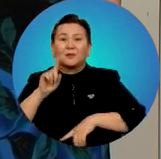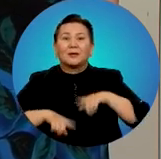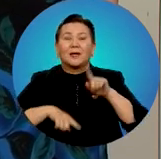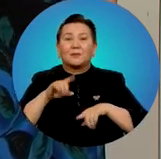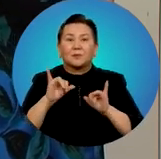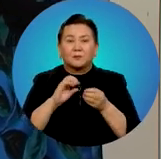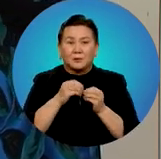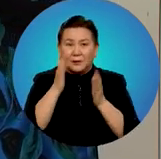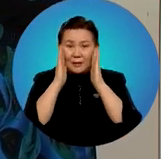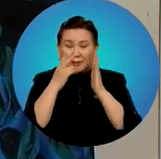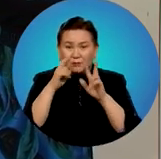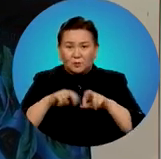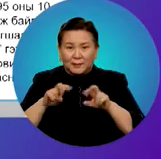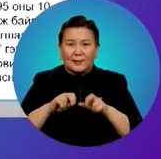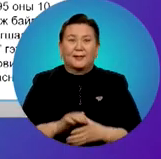харгалзуулснаа дэлгэснээс тулгаараа.